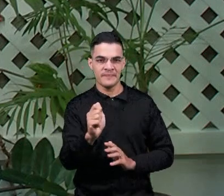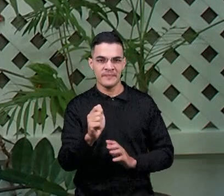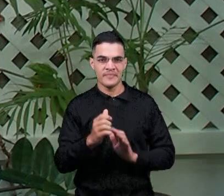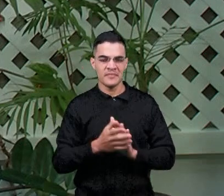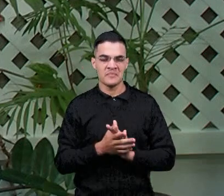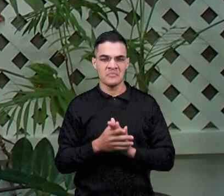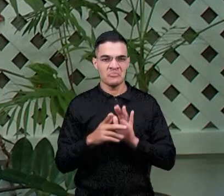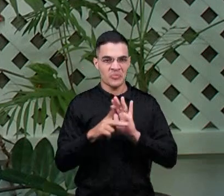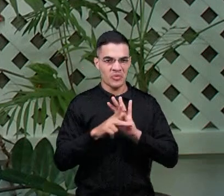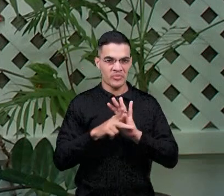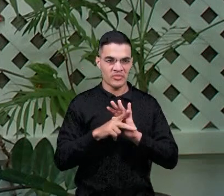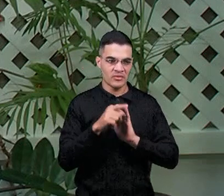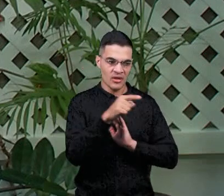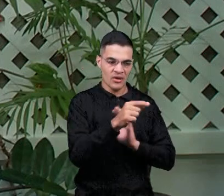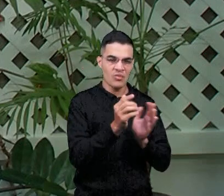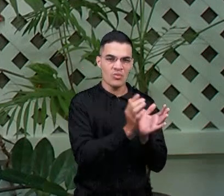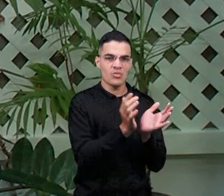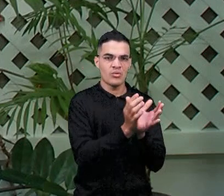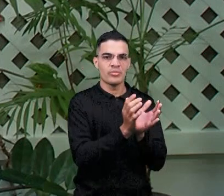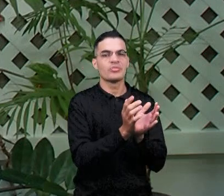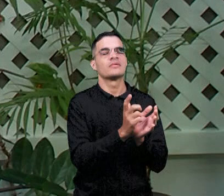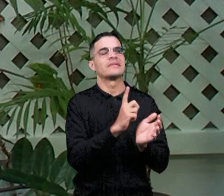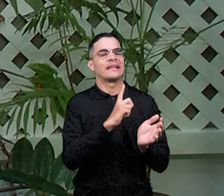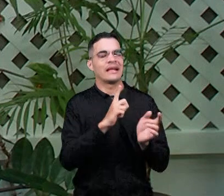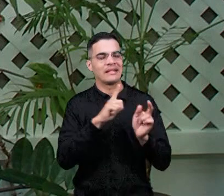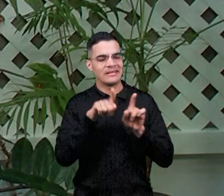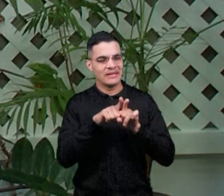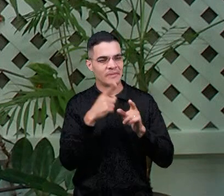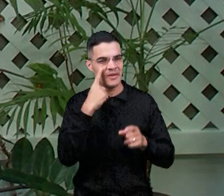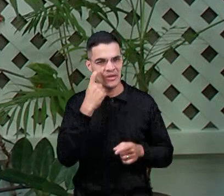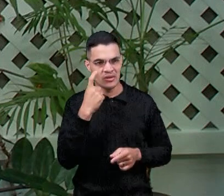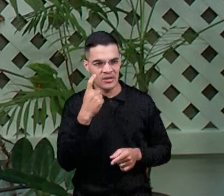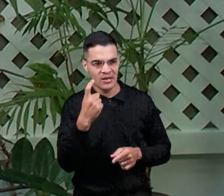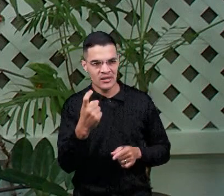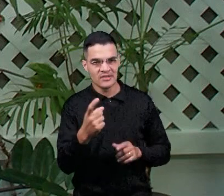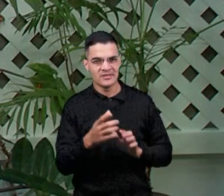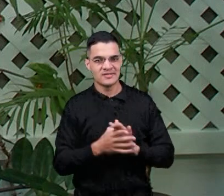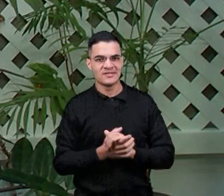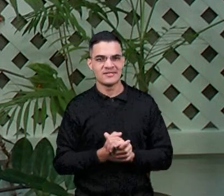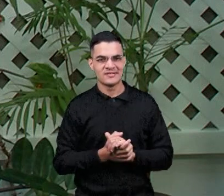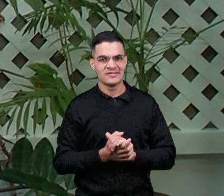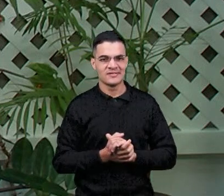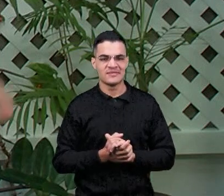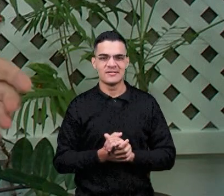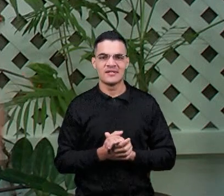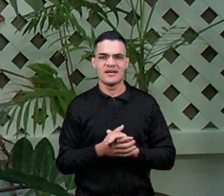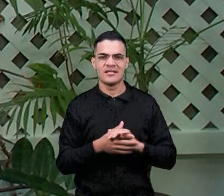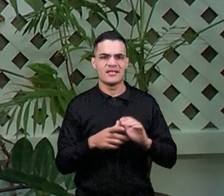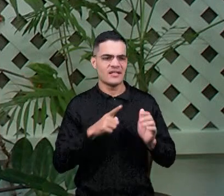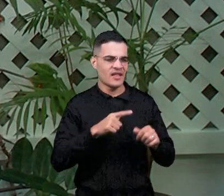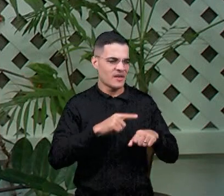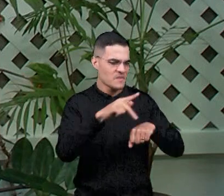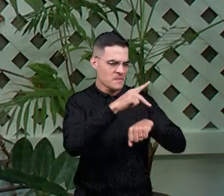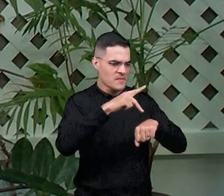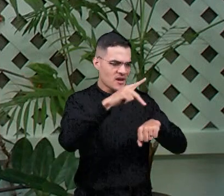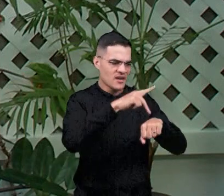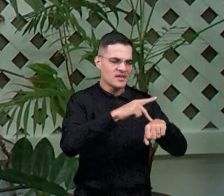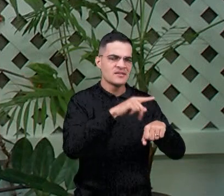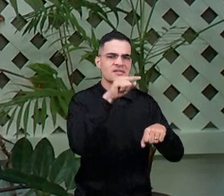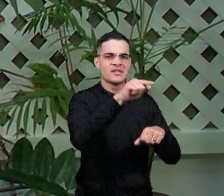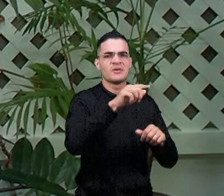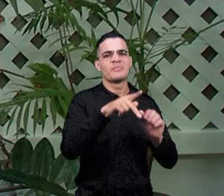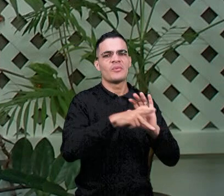mais il y a un groupe de frères là-bas intéressés. Et dans Haïti aussi, à l'Haïti, les pays de